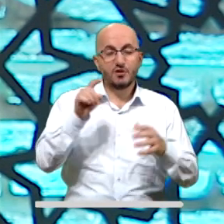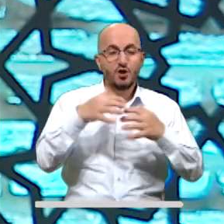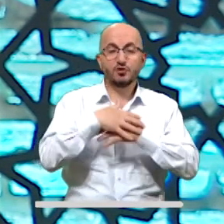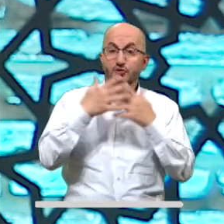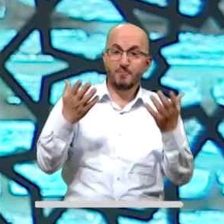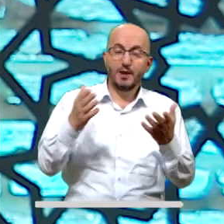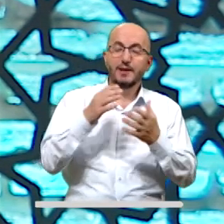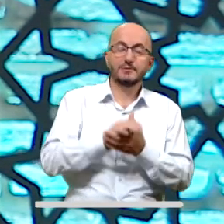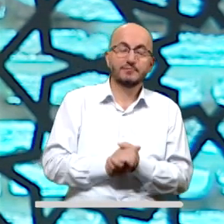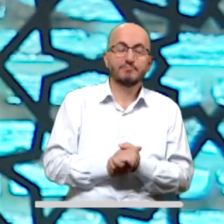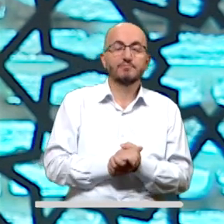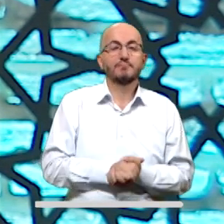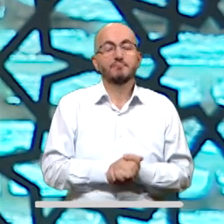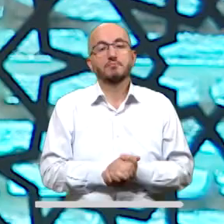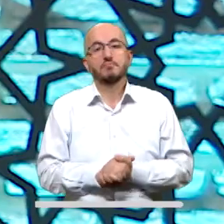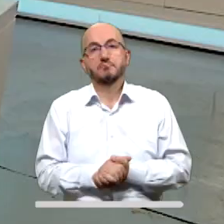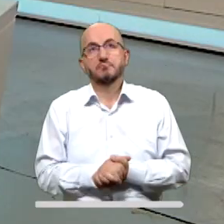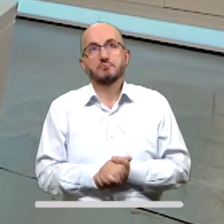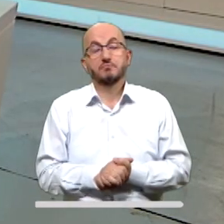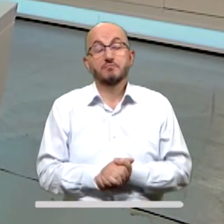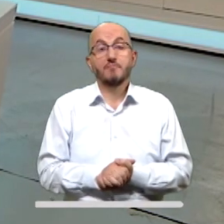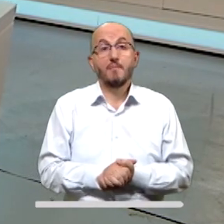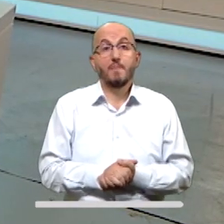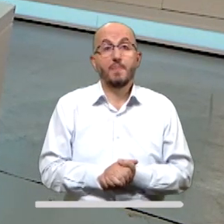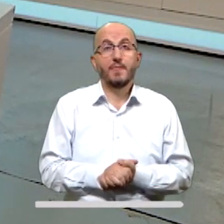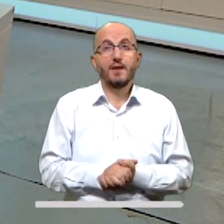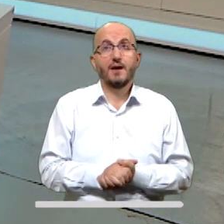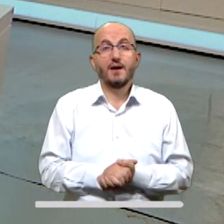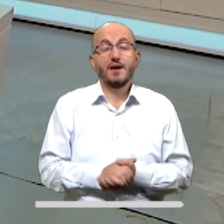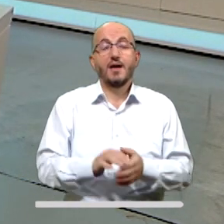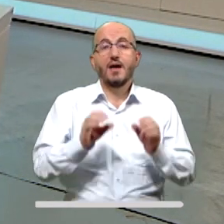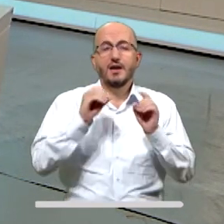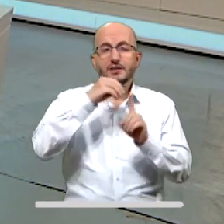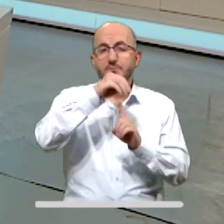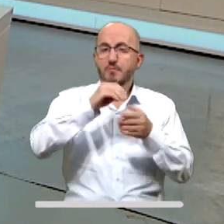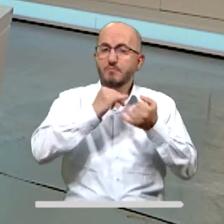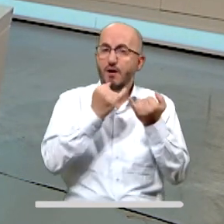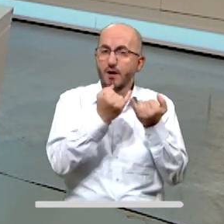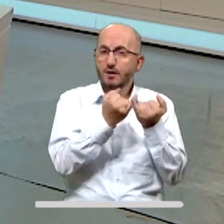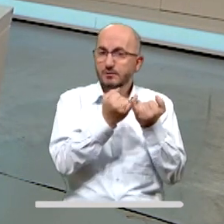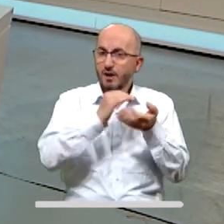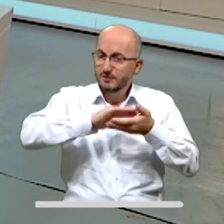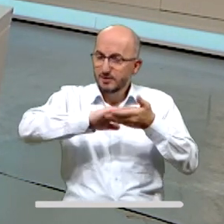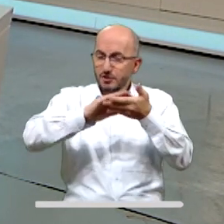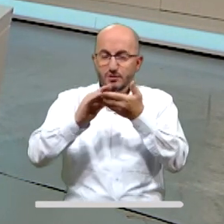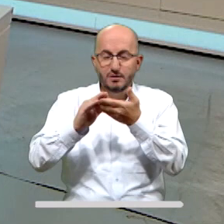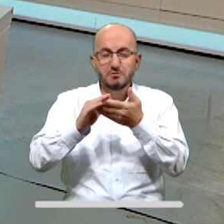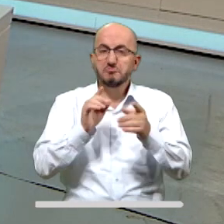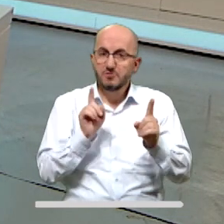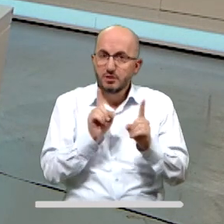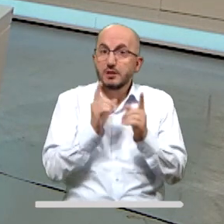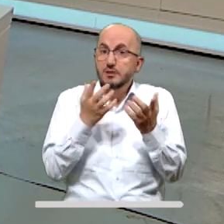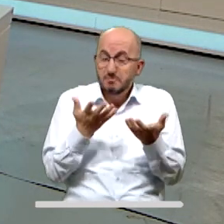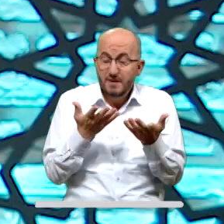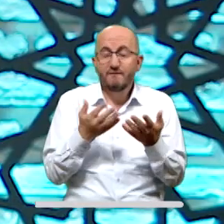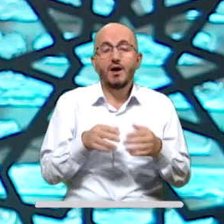akşamlar diliyoruz. Ankara'mıza da selam olsun. Evet hocam, yani bu hem imam arkadaşların başına gelebilir namaz kıldırdıktan sonra hem de Mehmet Bey